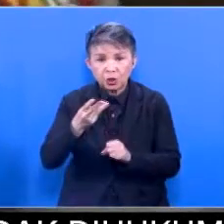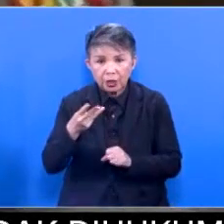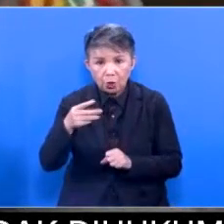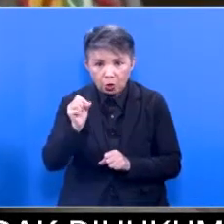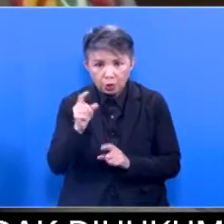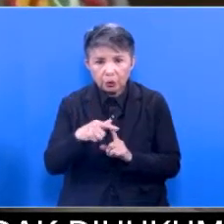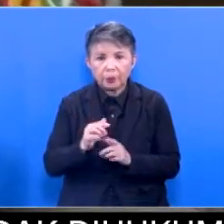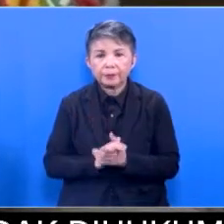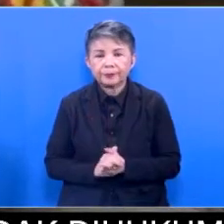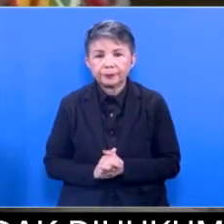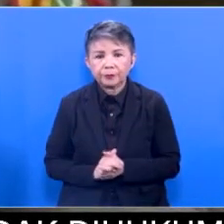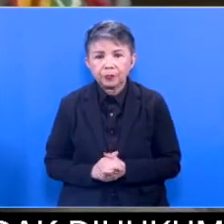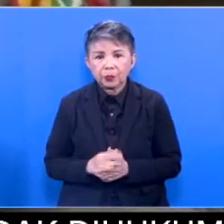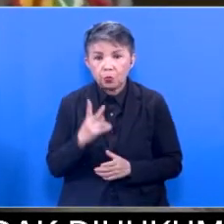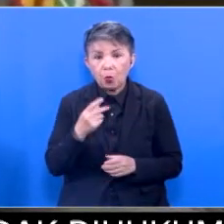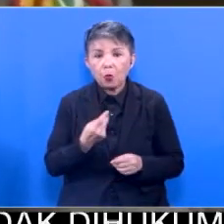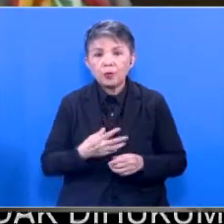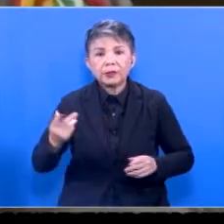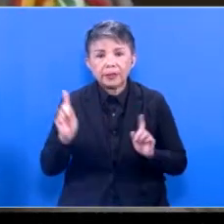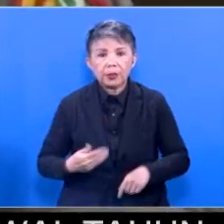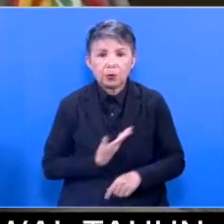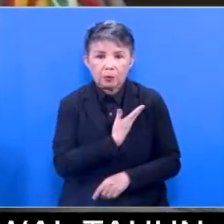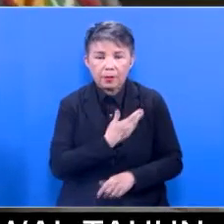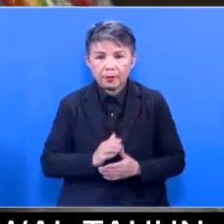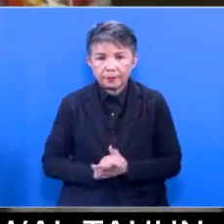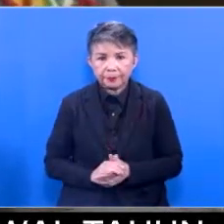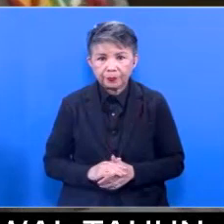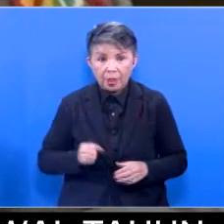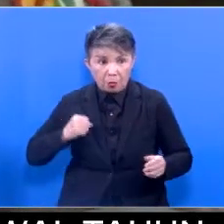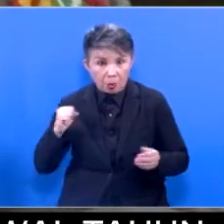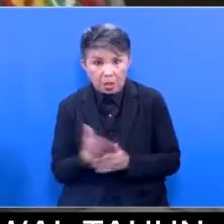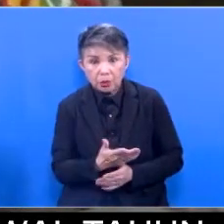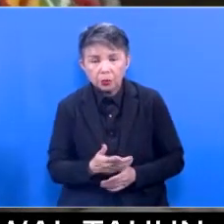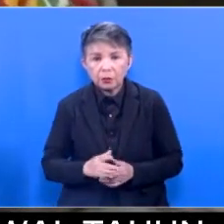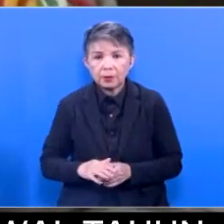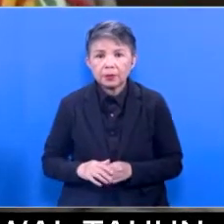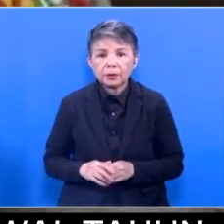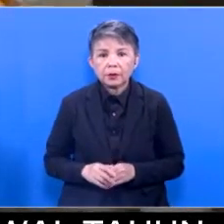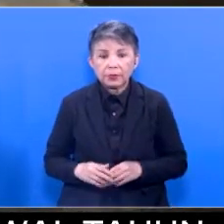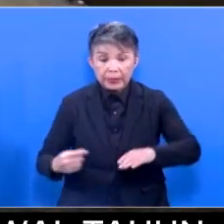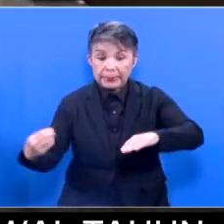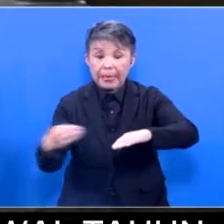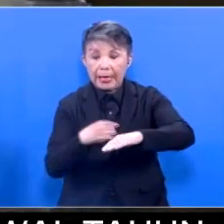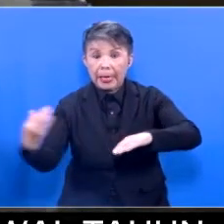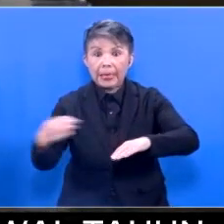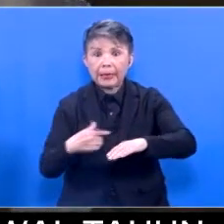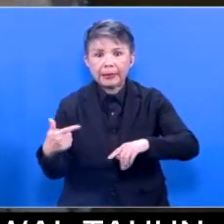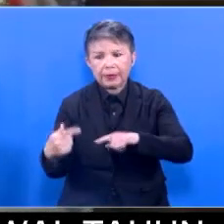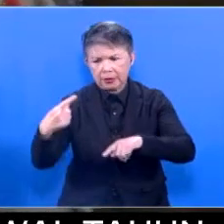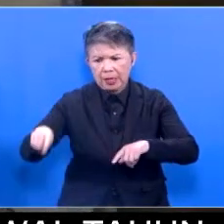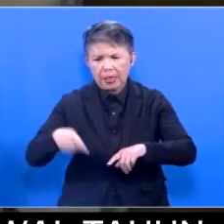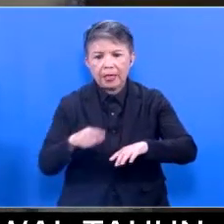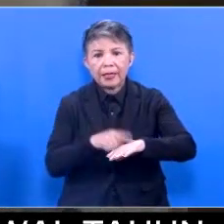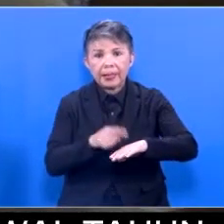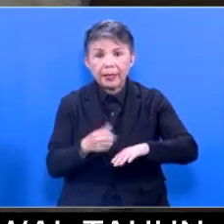dijelaskan pada sketsa KP di slide berikutnya. Yang melaju dari arah yang berlawanan. Jadi mobil Peugeot dan